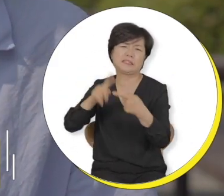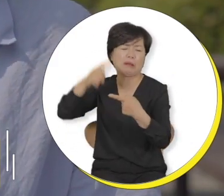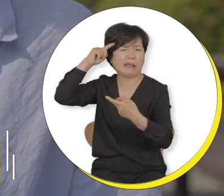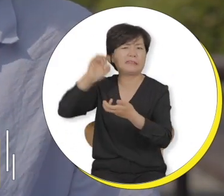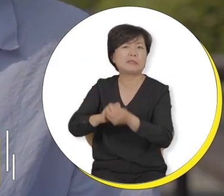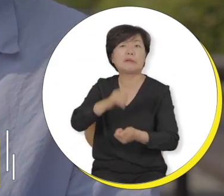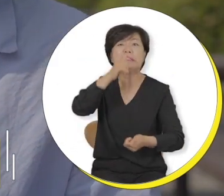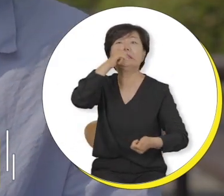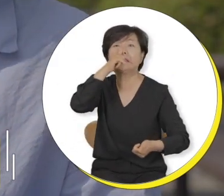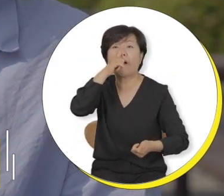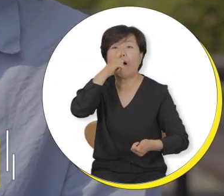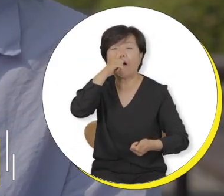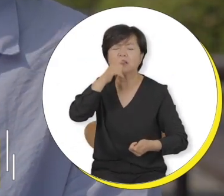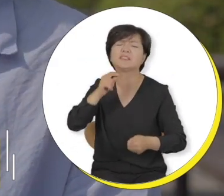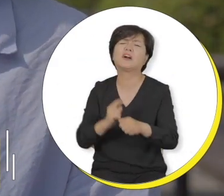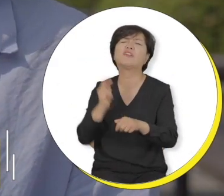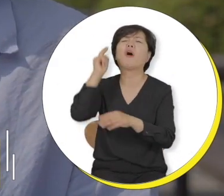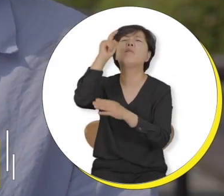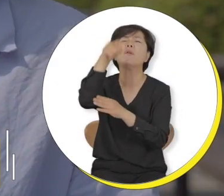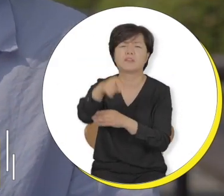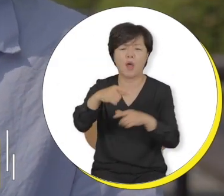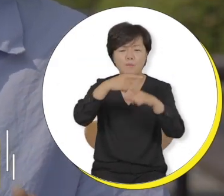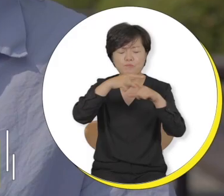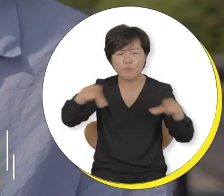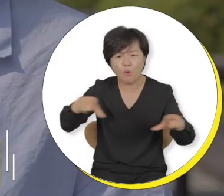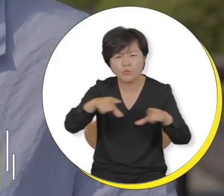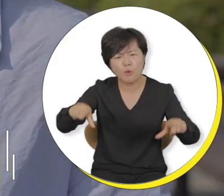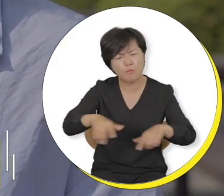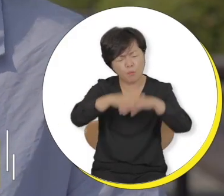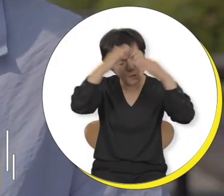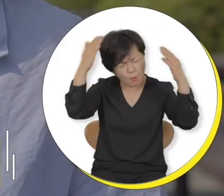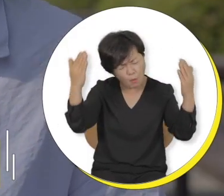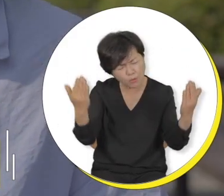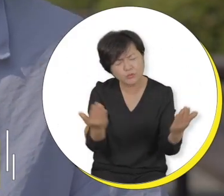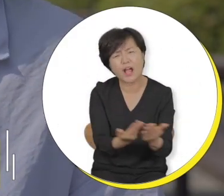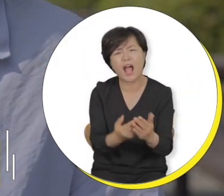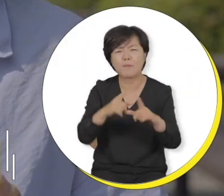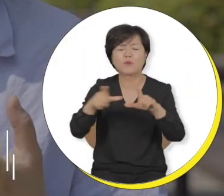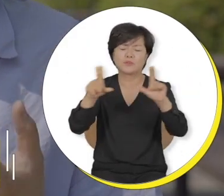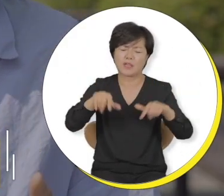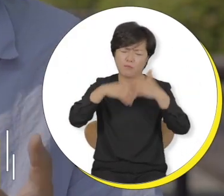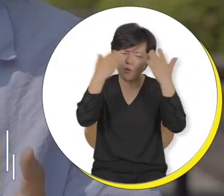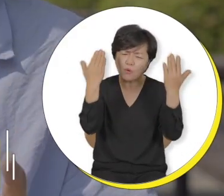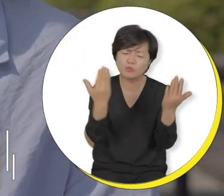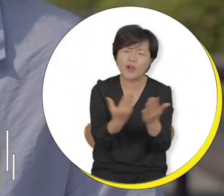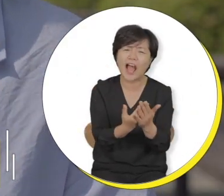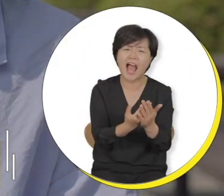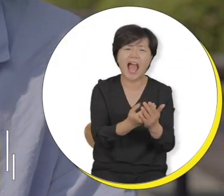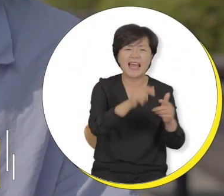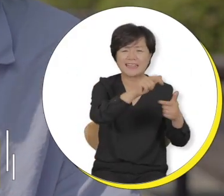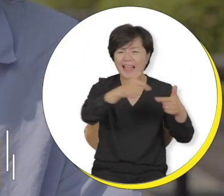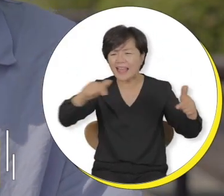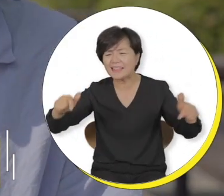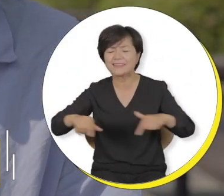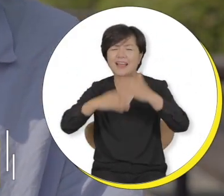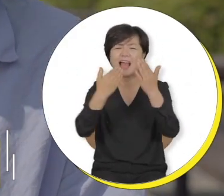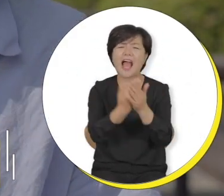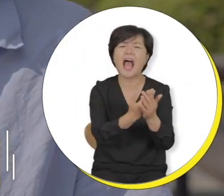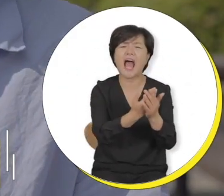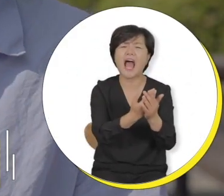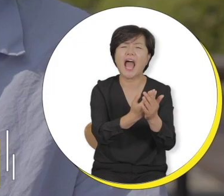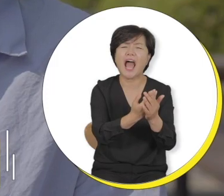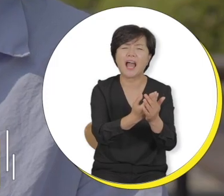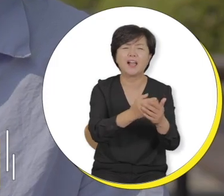느꼈거든요. 그것뿐만 아니라 지금 일상이 모두가 문화 다양성이고 사람 개개인의 그런 다양함을